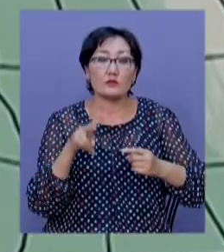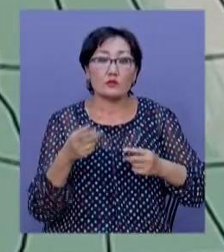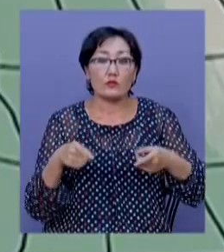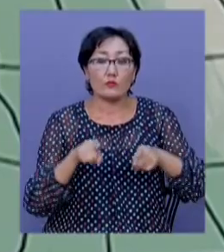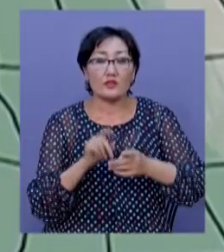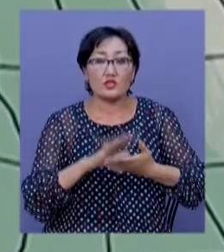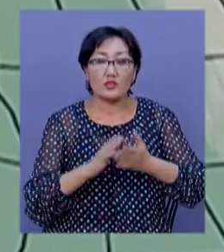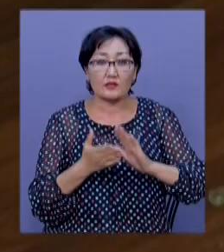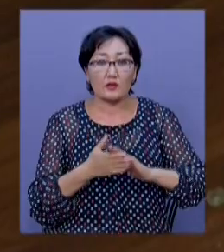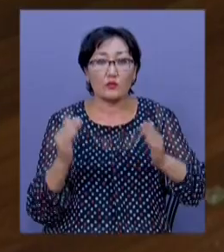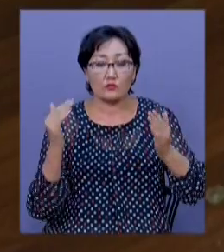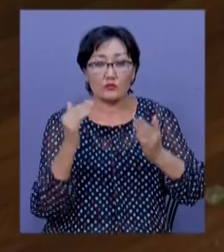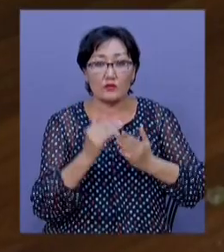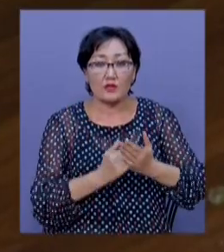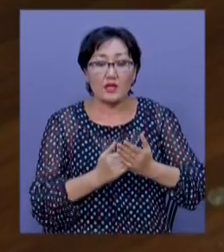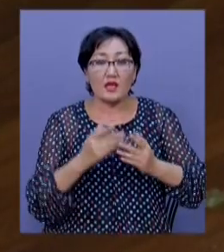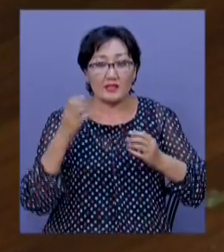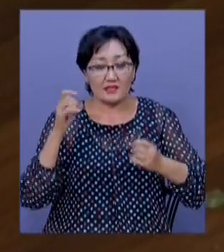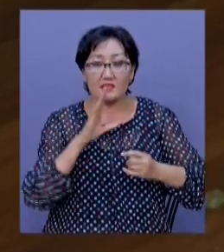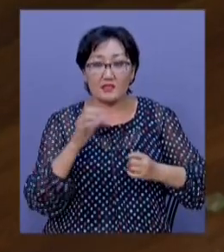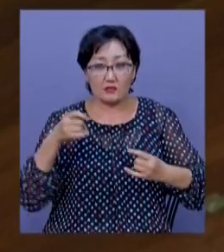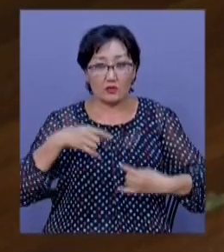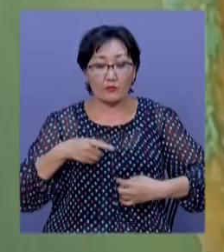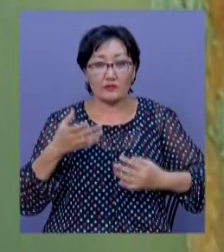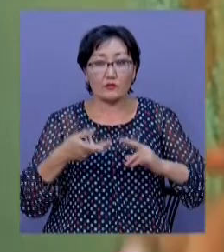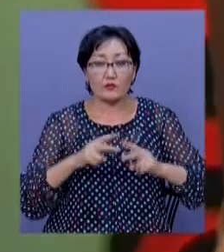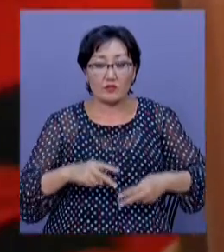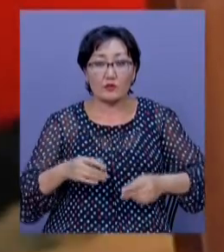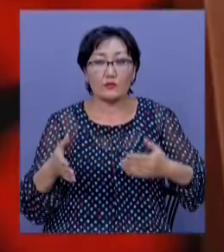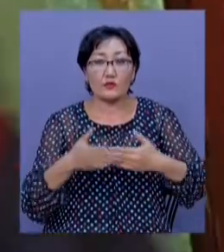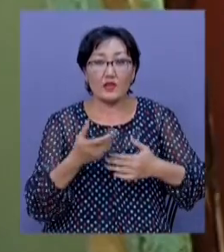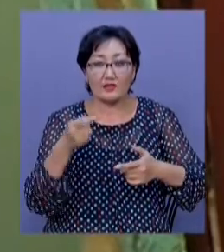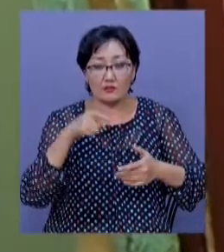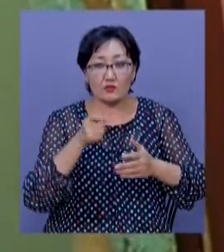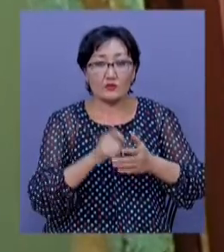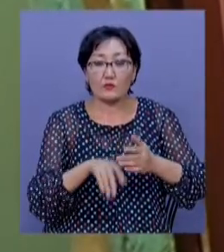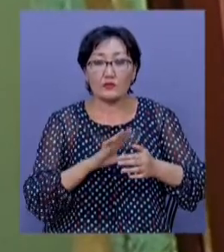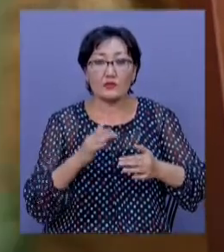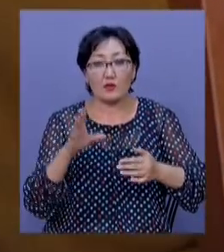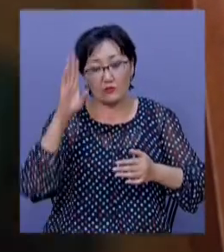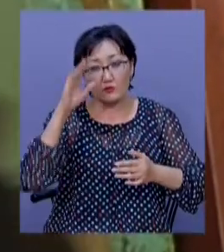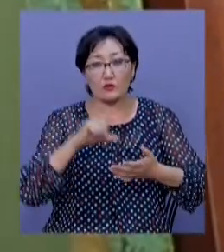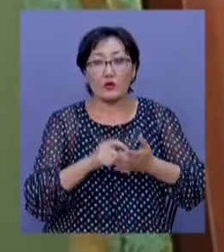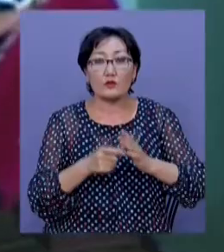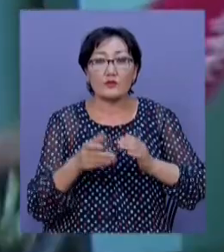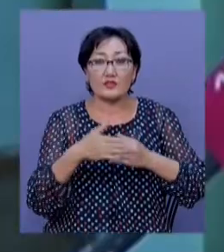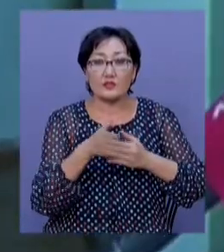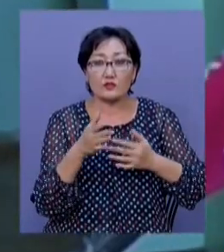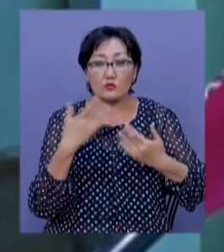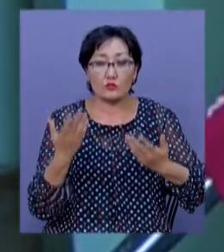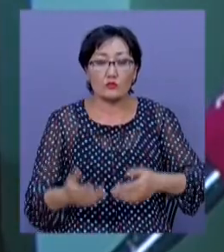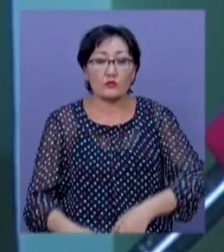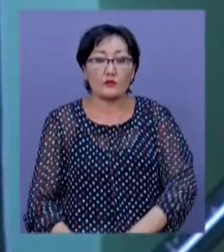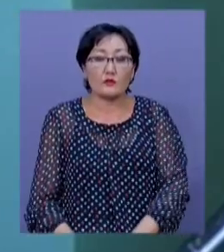мұндағы жағдайда мәз емес. Қыздар киім ауыстыратын бөлменің есігі сынған, ішінен жабылмайды. Ұл балалар бөлмесінде есік те жоқ. Позади вас